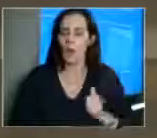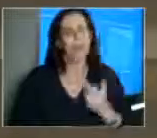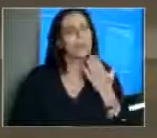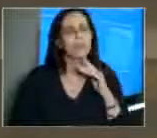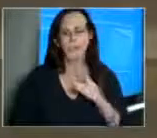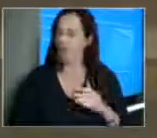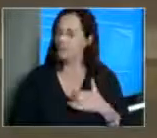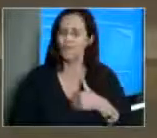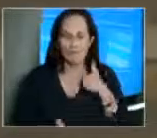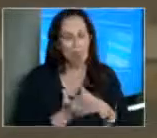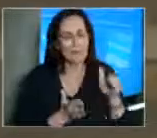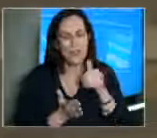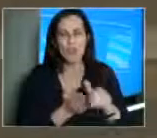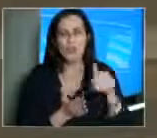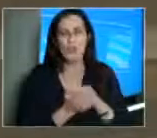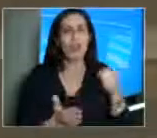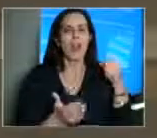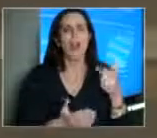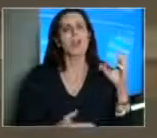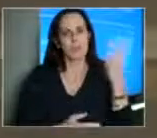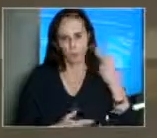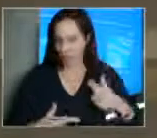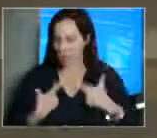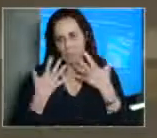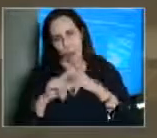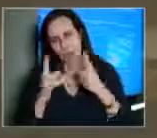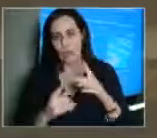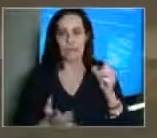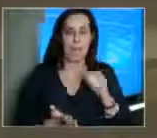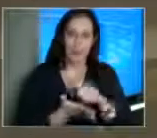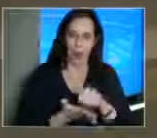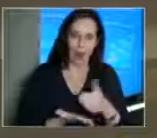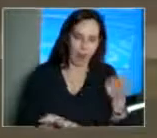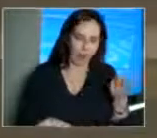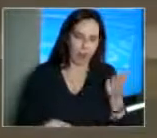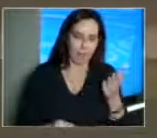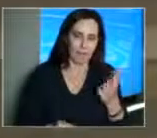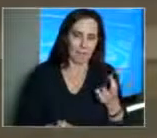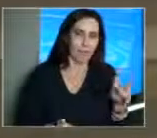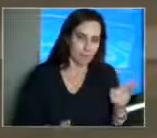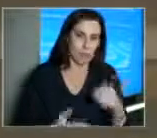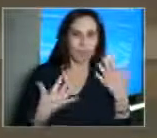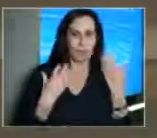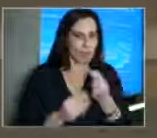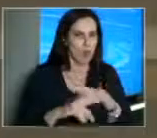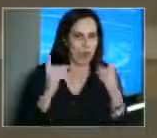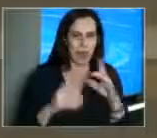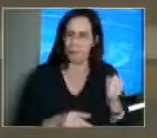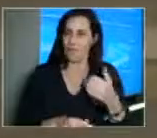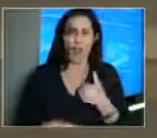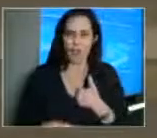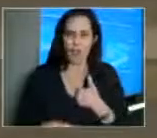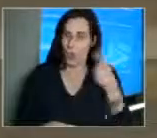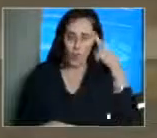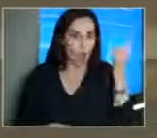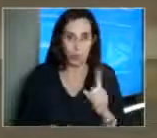אנחנו לא ננוח ולא נשקוט, כמובן שאם הוא חי זה סיפור אחד, אם אנחנו יודעים על מותו זה סיפור שני, ואם אנחנו